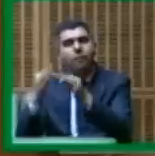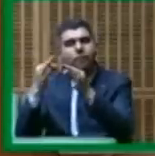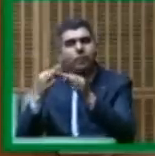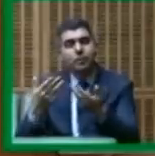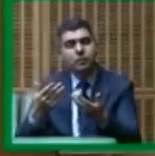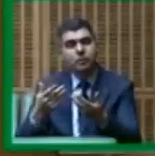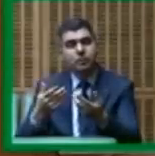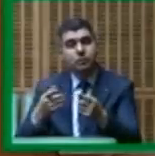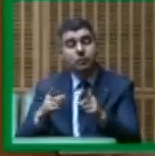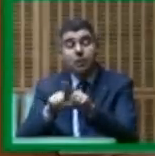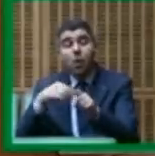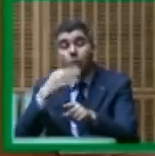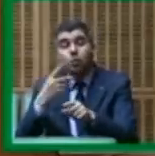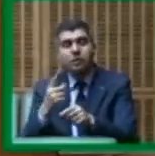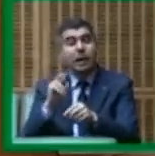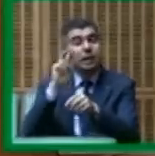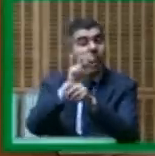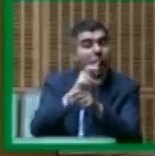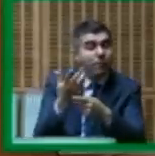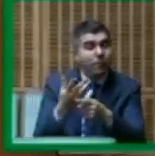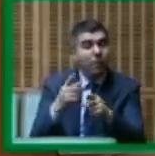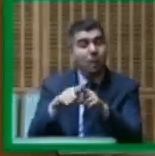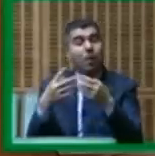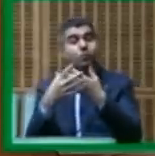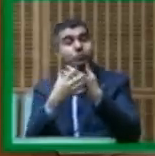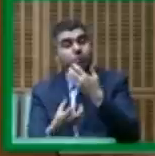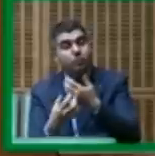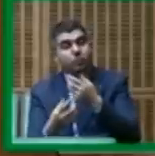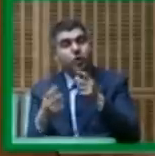كنا إما غنتسلفوها إما غنقصوها من الاستثمار.